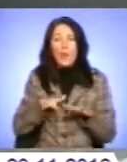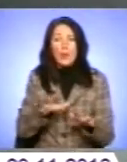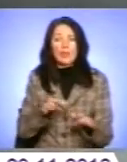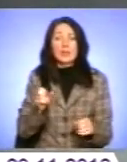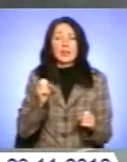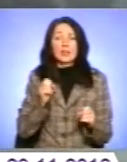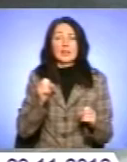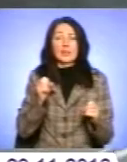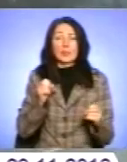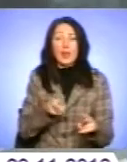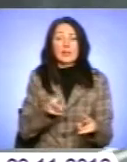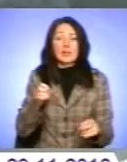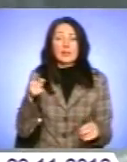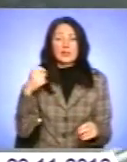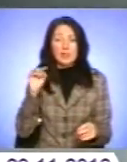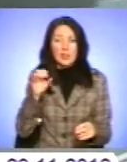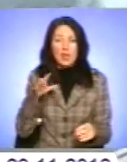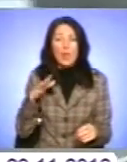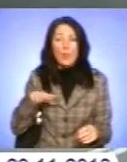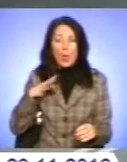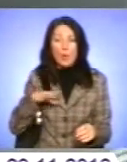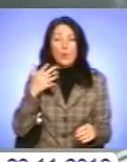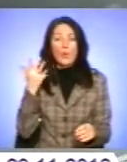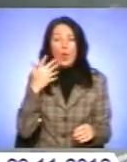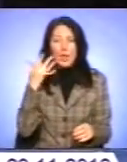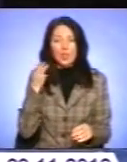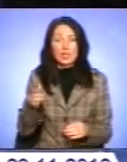полегшить пересування спецтранспорту на дорогах області.